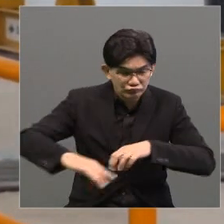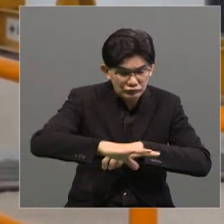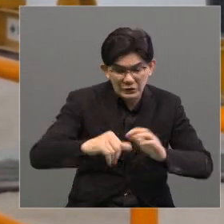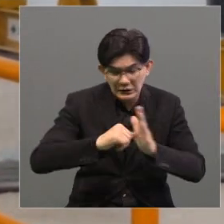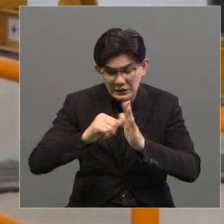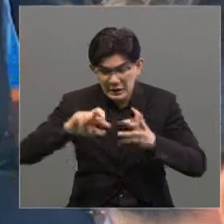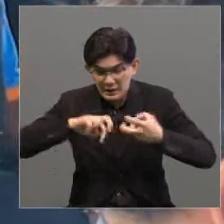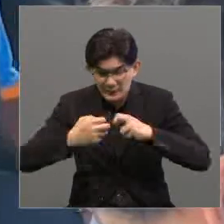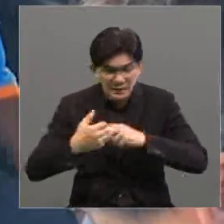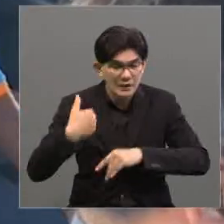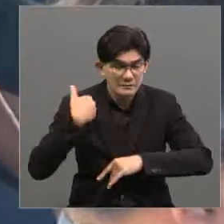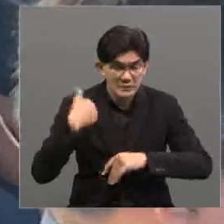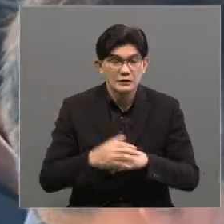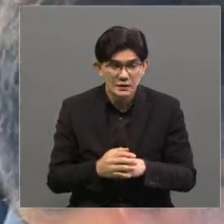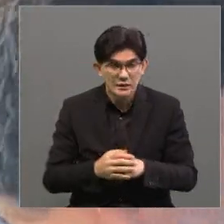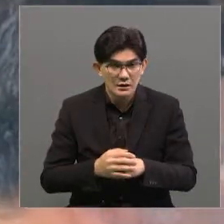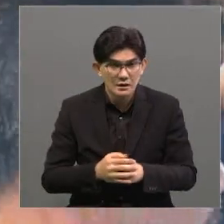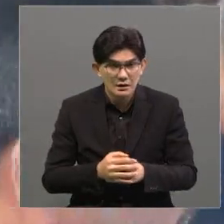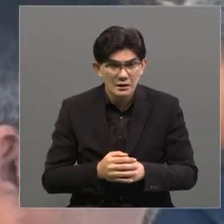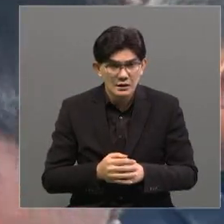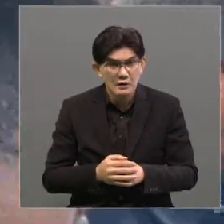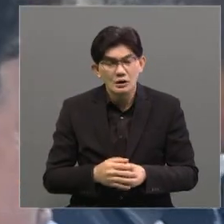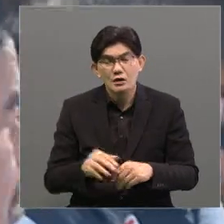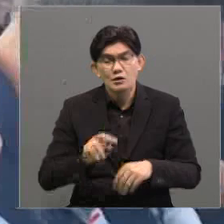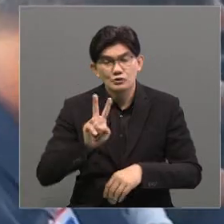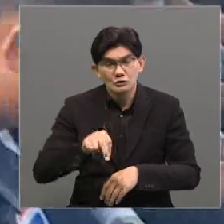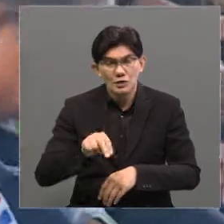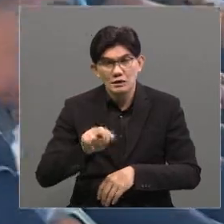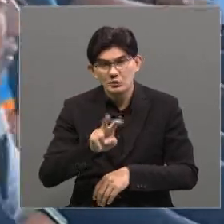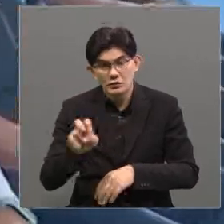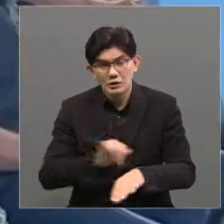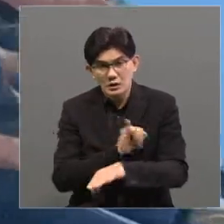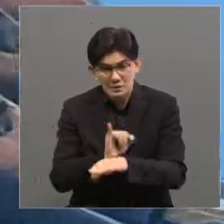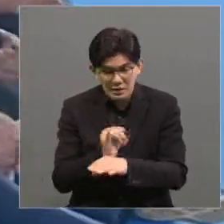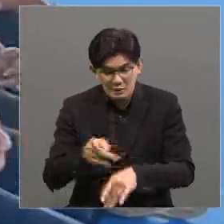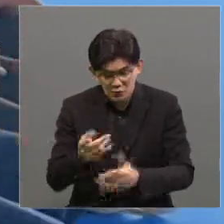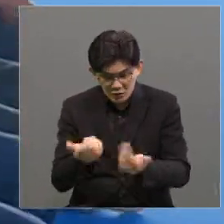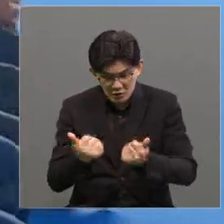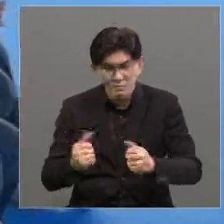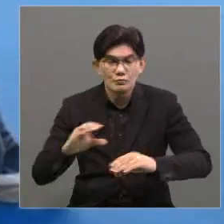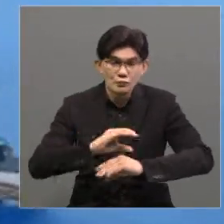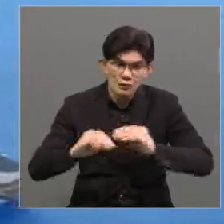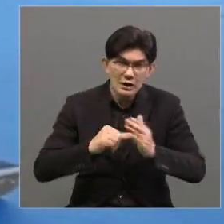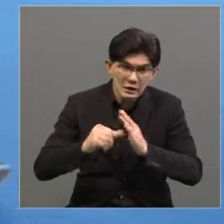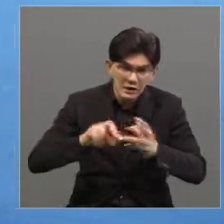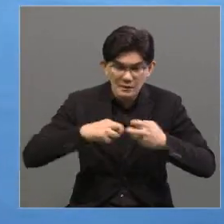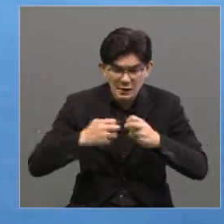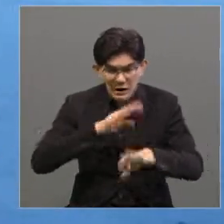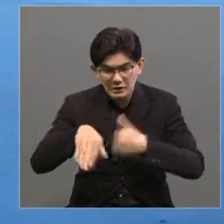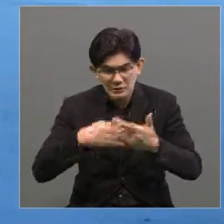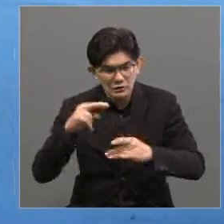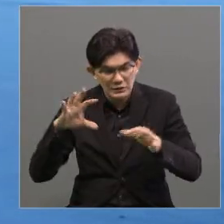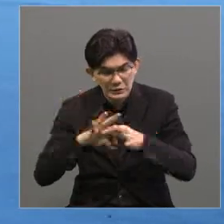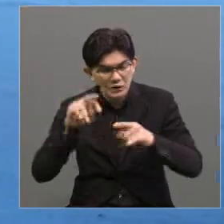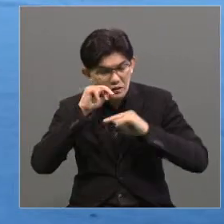ก้ไขปัญหานะครับโดยมีพื้นที่รับประโยชน์มากกว่า 2,200 ไร่ดำเนินโครงการต่างๆเพื่อแก้ปัญหาอุทกภัยและปัญหาการข